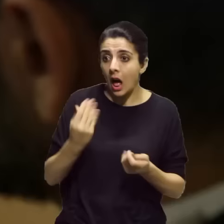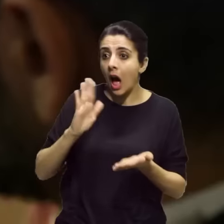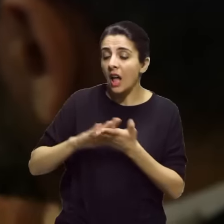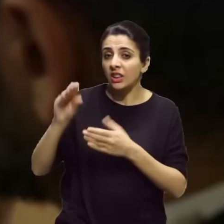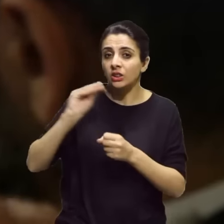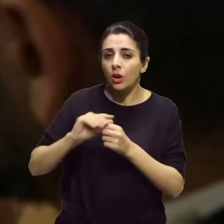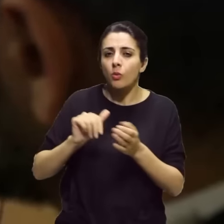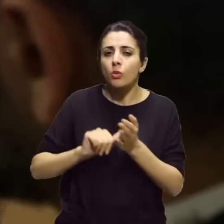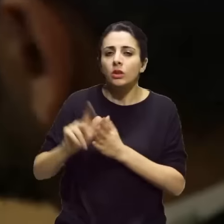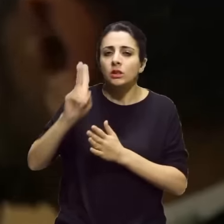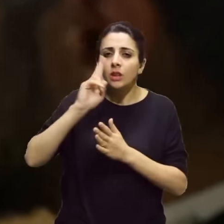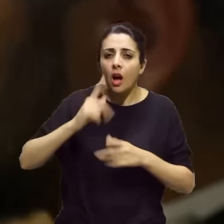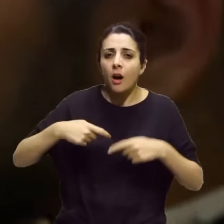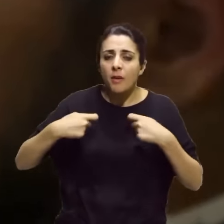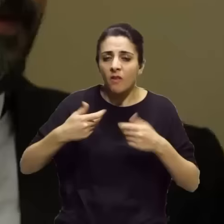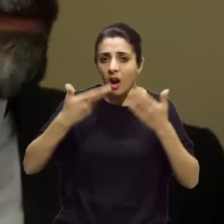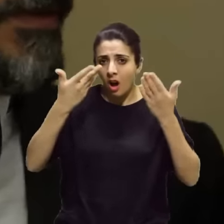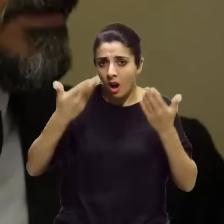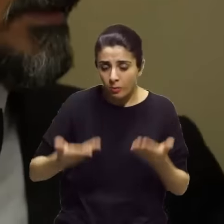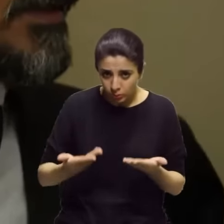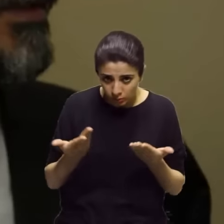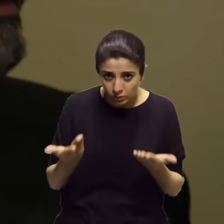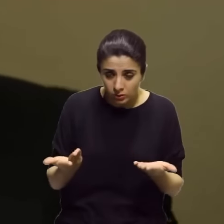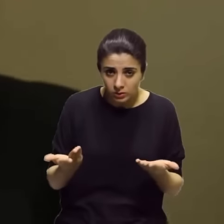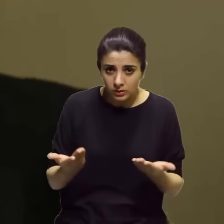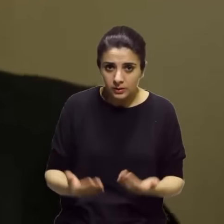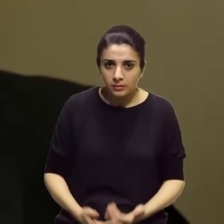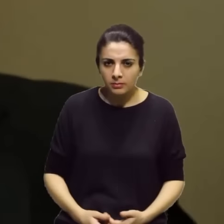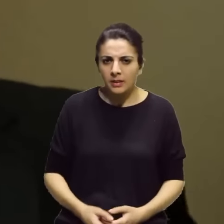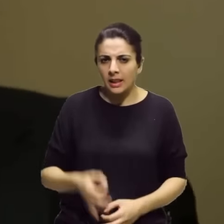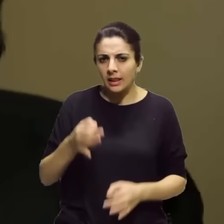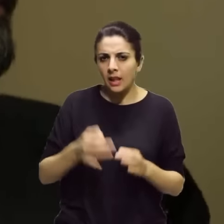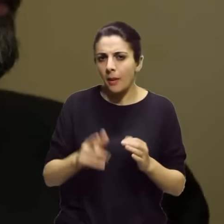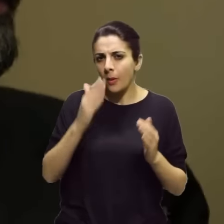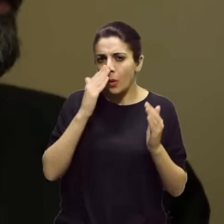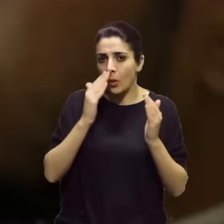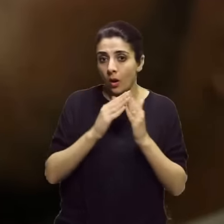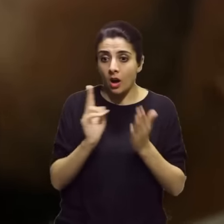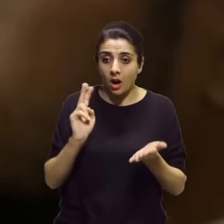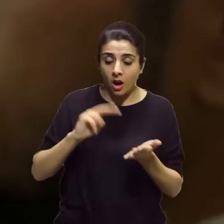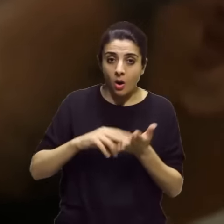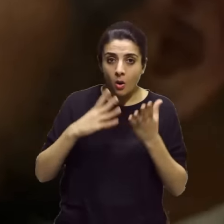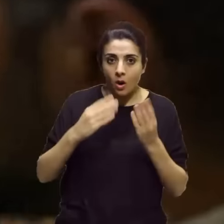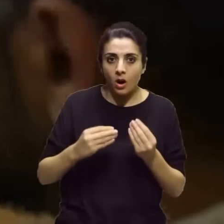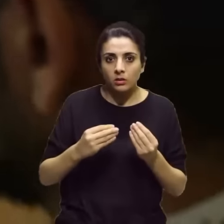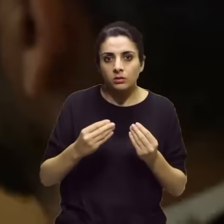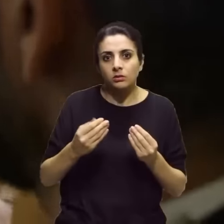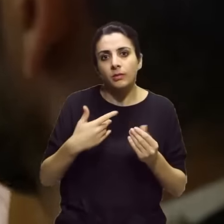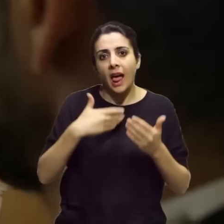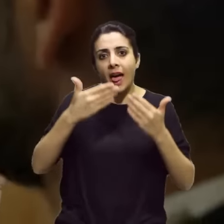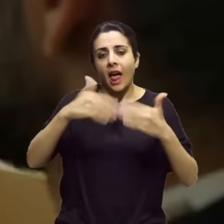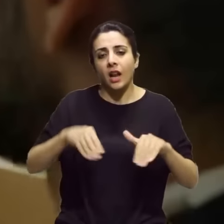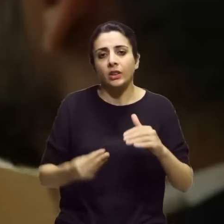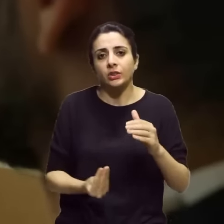için tüm servetini harcamaya razıdır. Tam bunun için harekete geçer ki karşısında aşması gereken bir